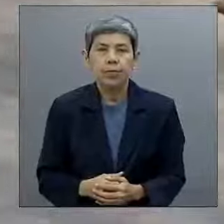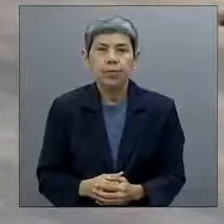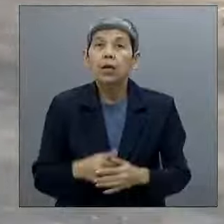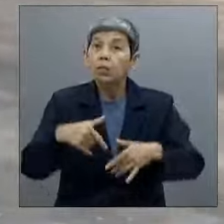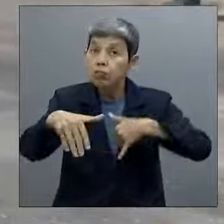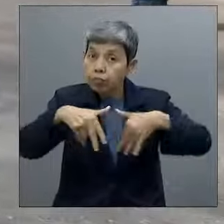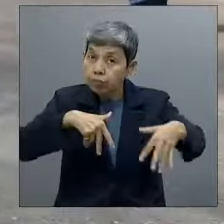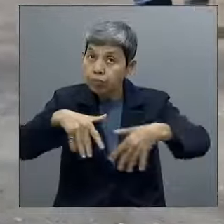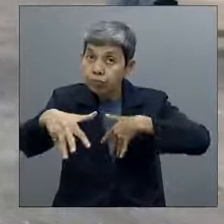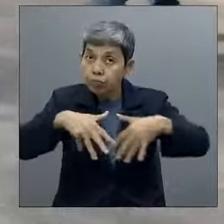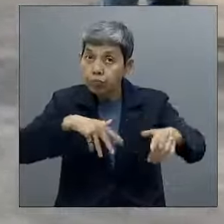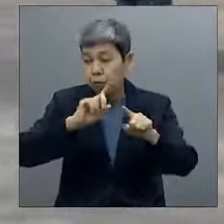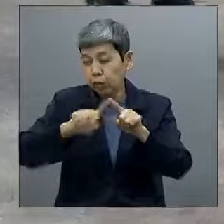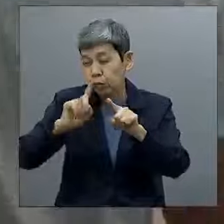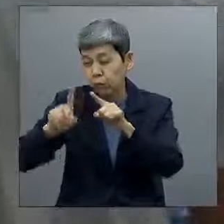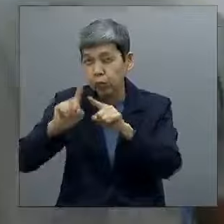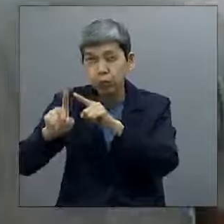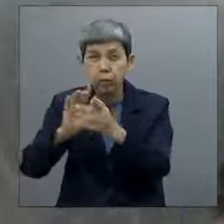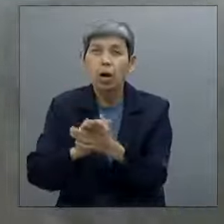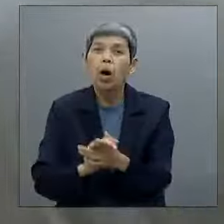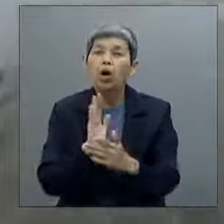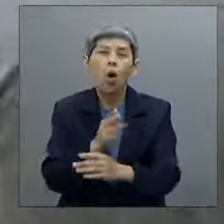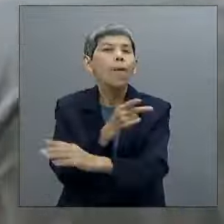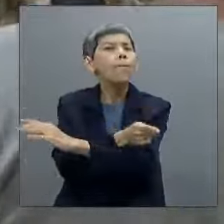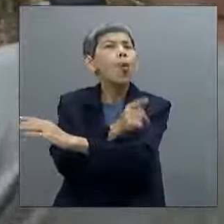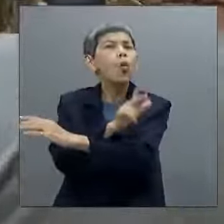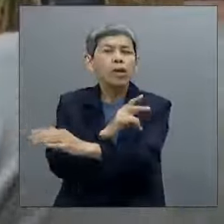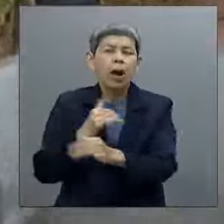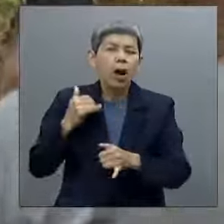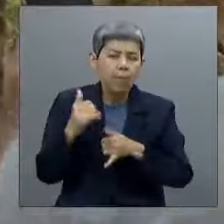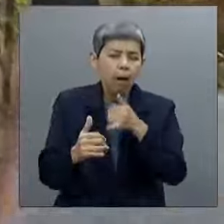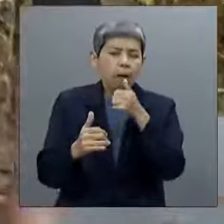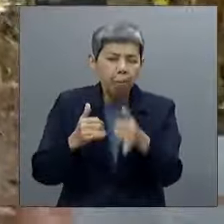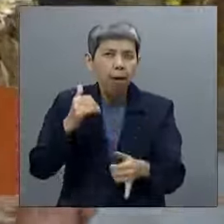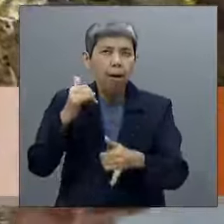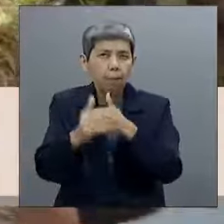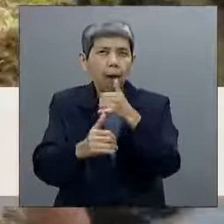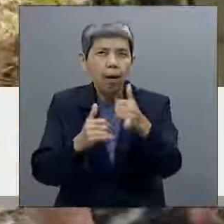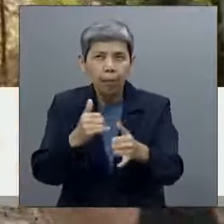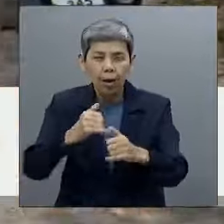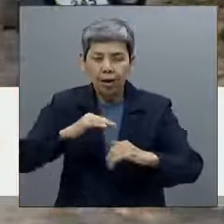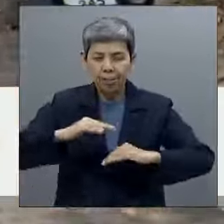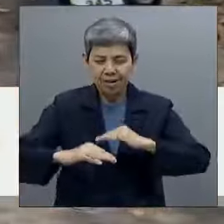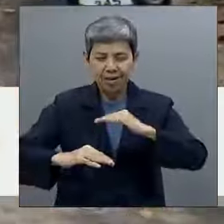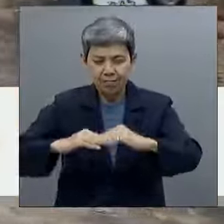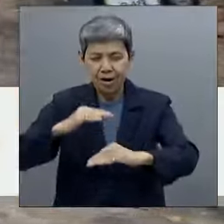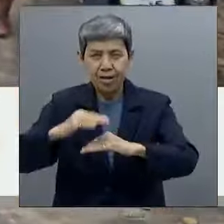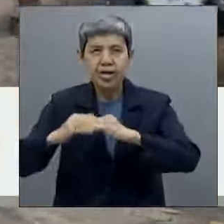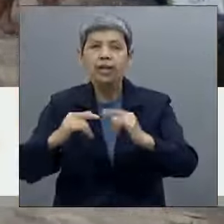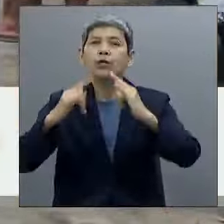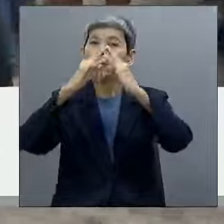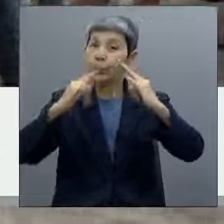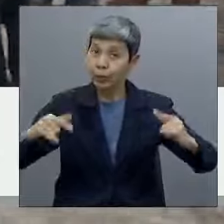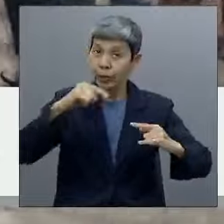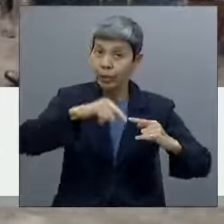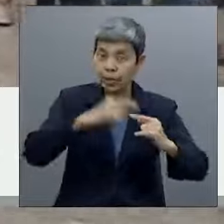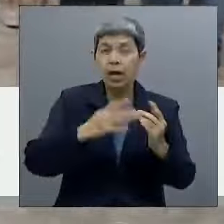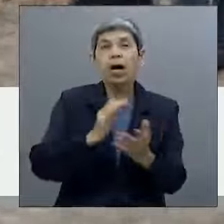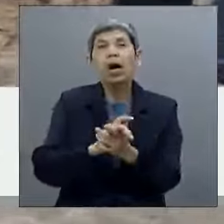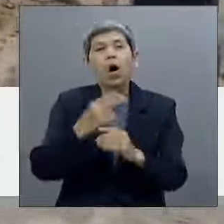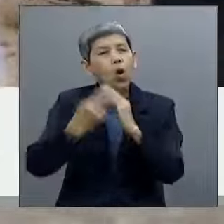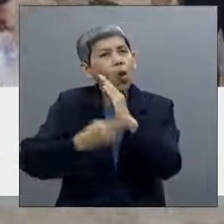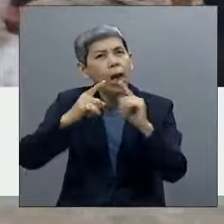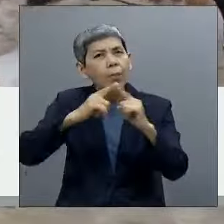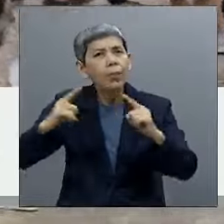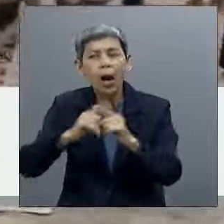ชาวบ้านและมวลชนจากพื้นที่ต่างๆในจังหวัดภูเก็ตทยอยมารวมตัวกันบริเวณบันไดหน้าวิลล่าและชายหาดหาดยาโมอำเ